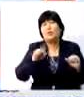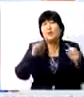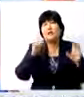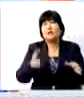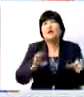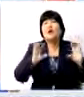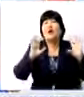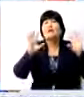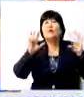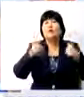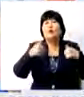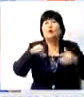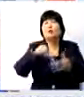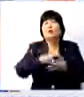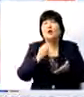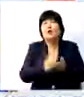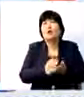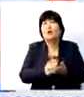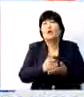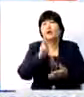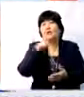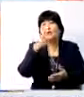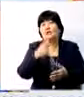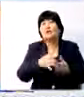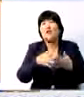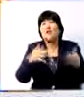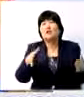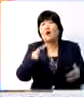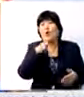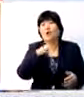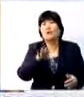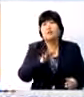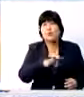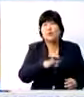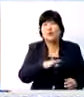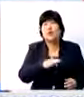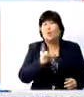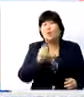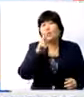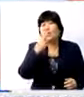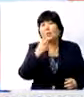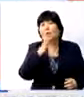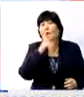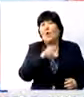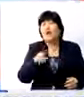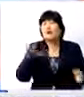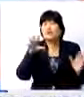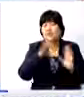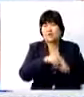Волейбол үйірмесіне қатысып жүргеніме 2 жылдан астам уақыт болды. Бұл 2 жылдан астам уақыттың